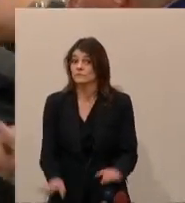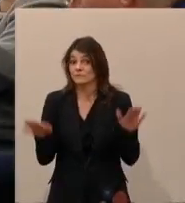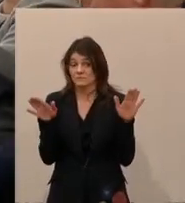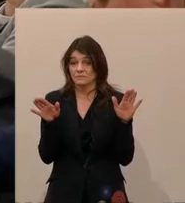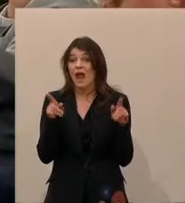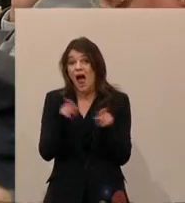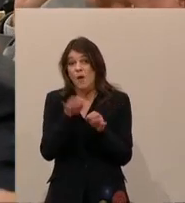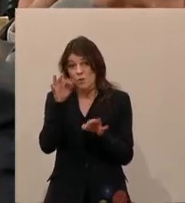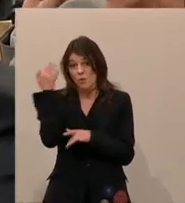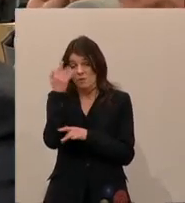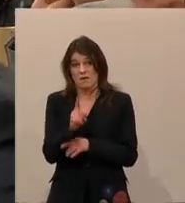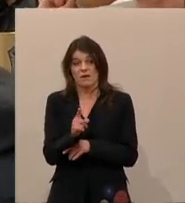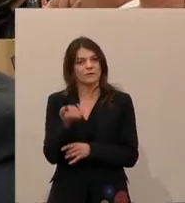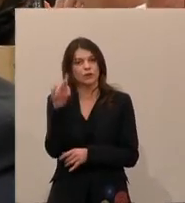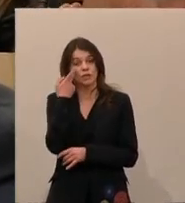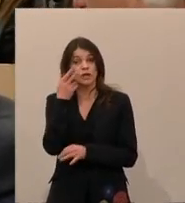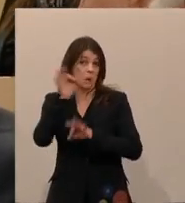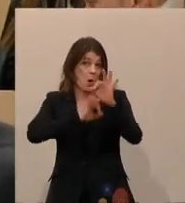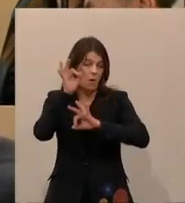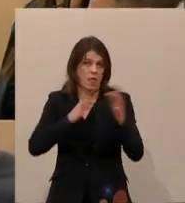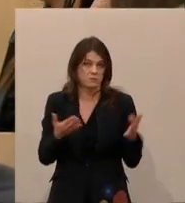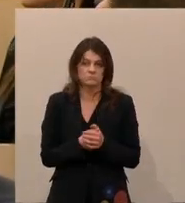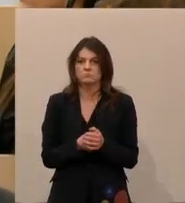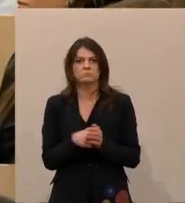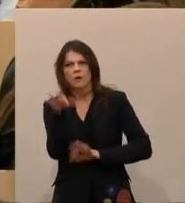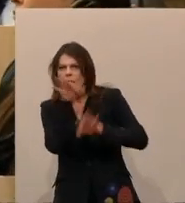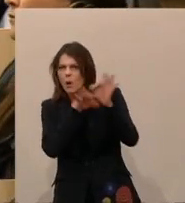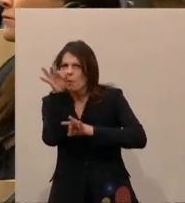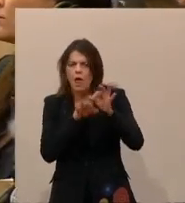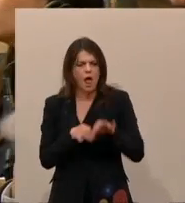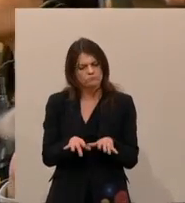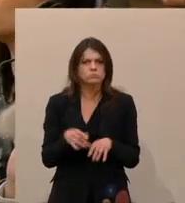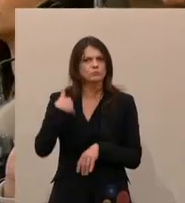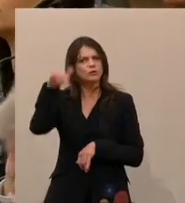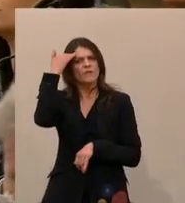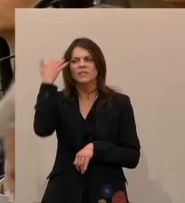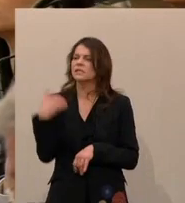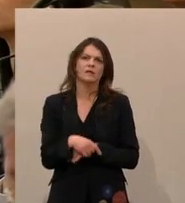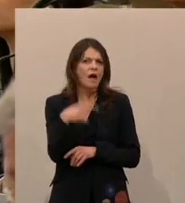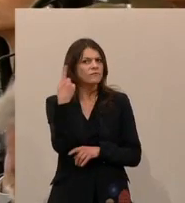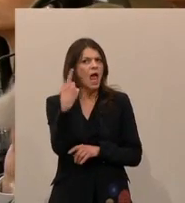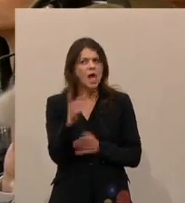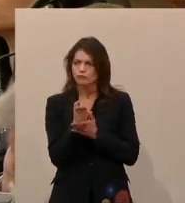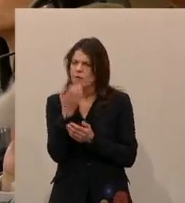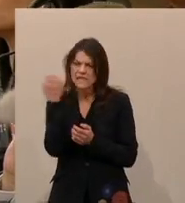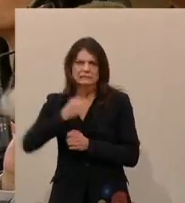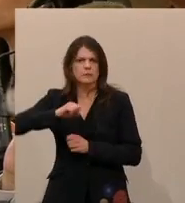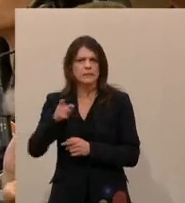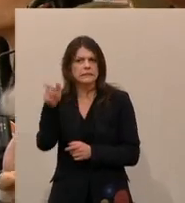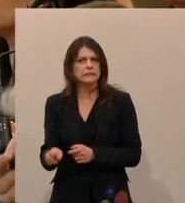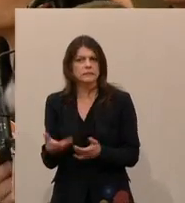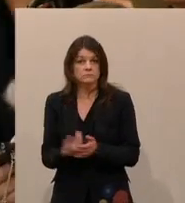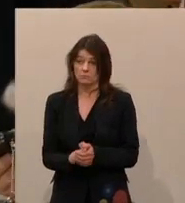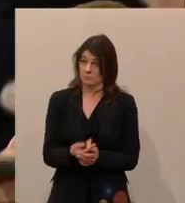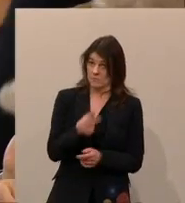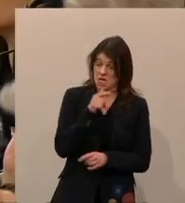Man sollte auch darüber nachdenken, wie das so ist mit Google. Also Google, man muss jetzt nur mehr googeln, um zu wissen, wer jetzt quasi dann ein Extremist ist oder nicht. Naja,